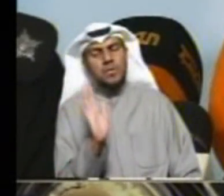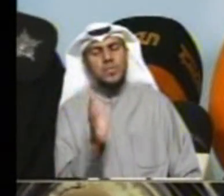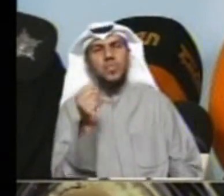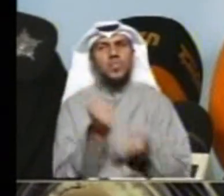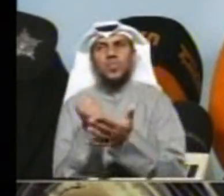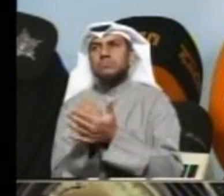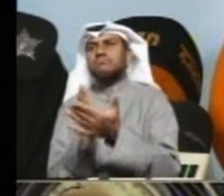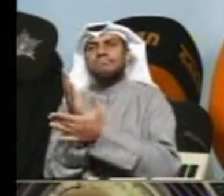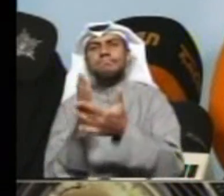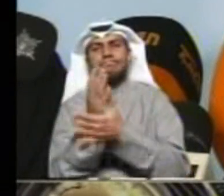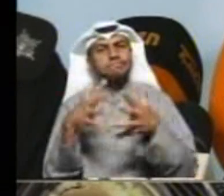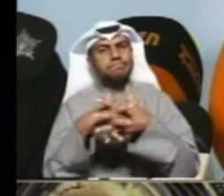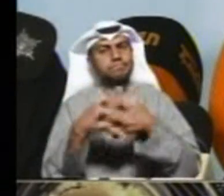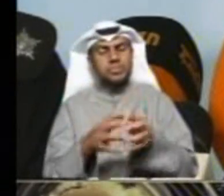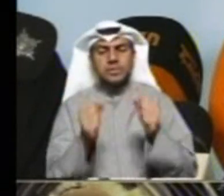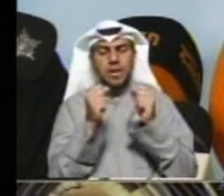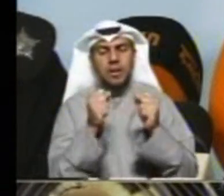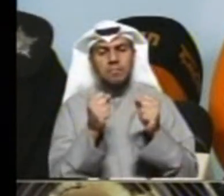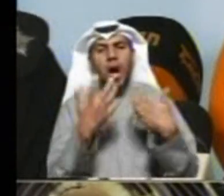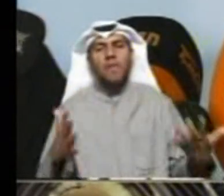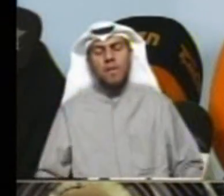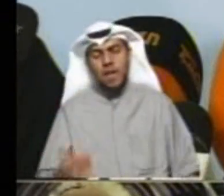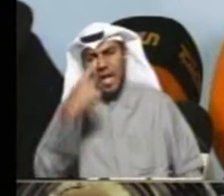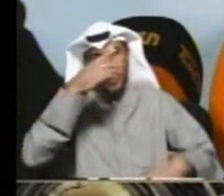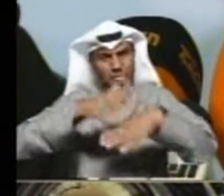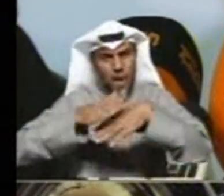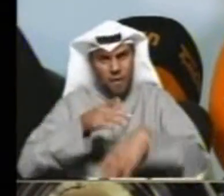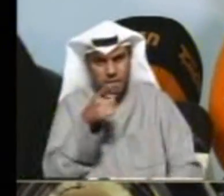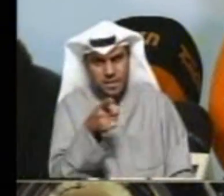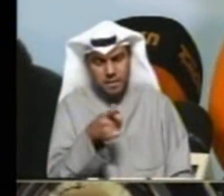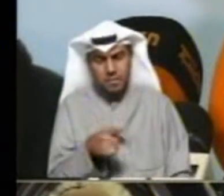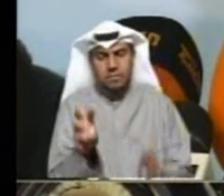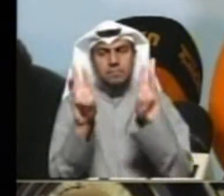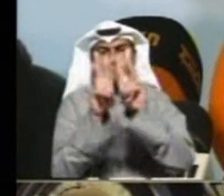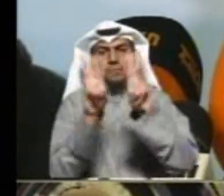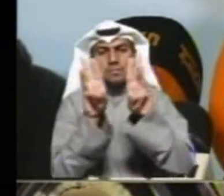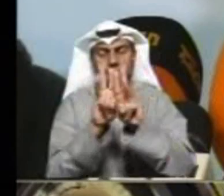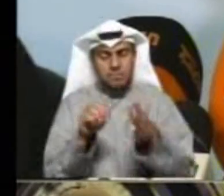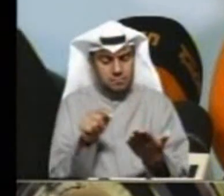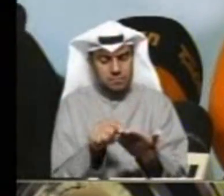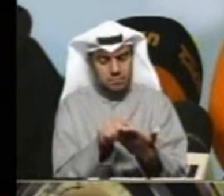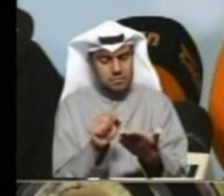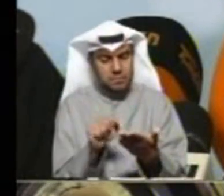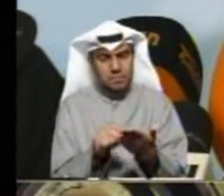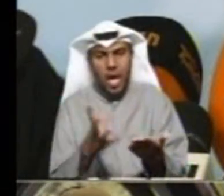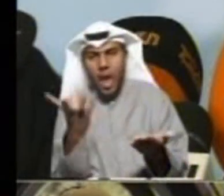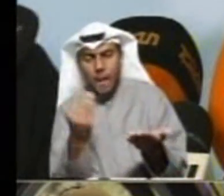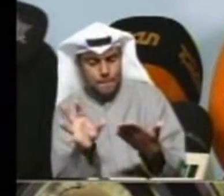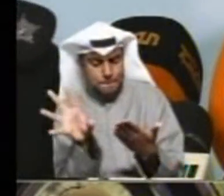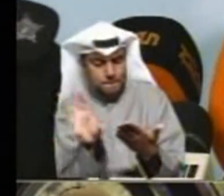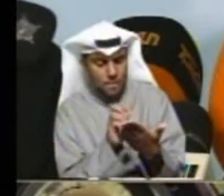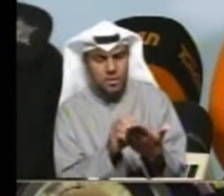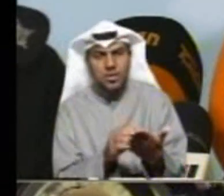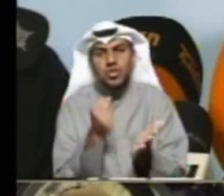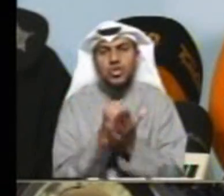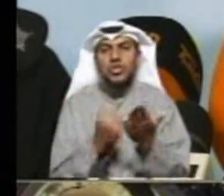ازدحام كبير بالنسبه حق العماله، فهذا راح طبعا يخفف من العبء على